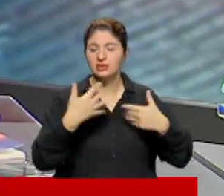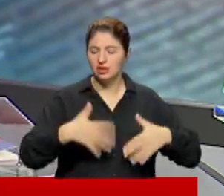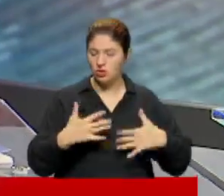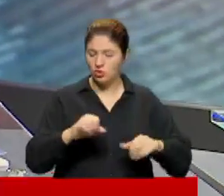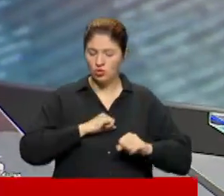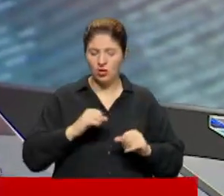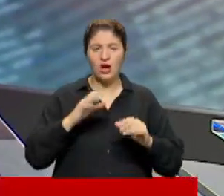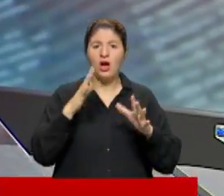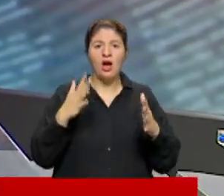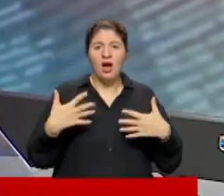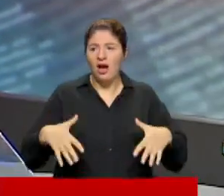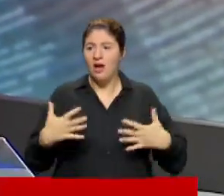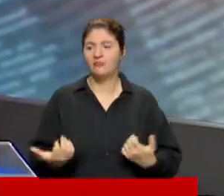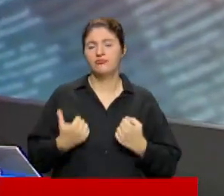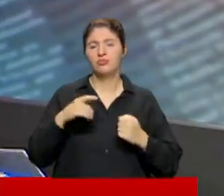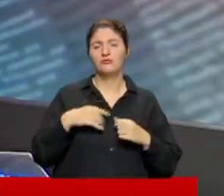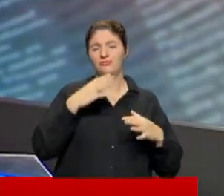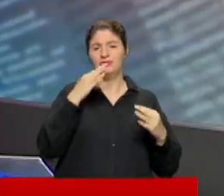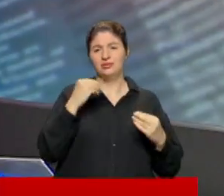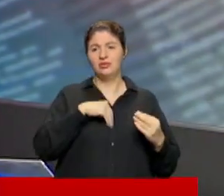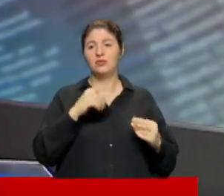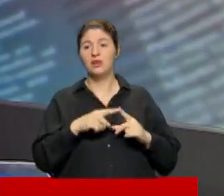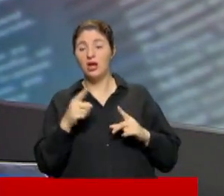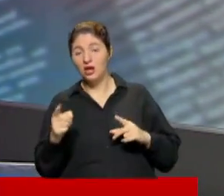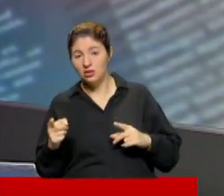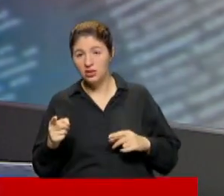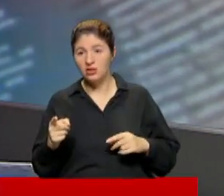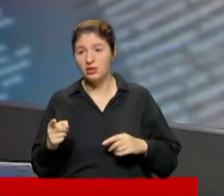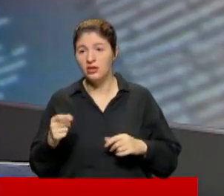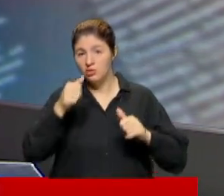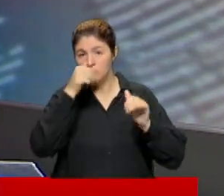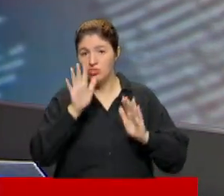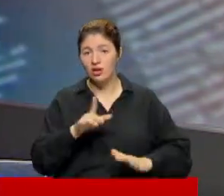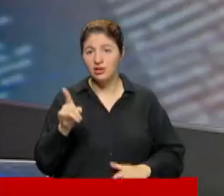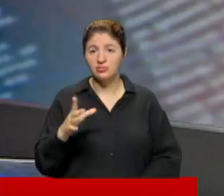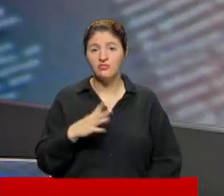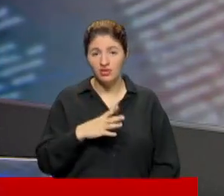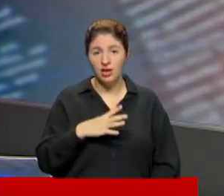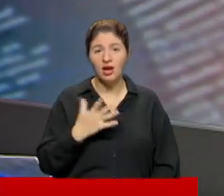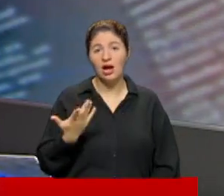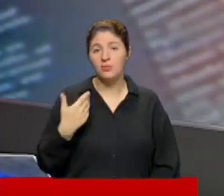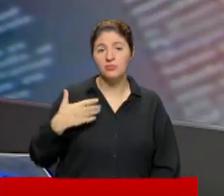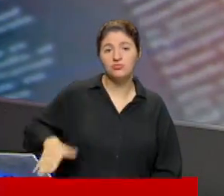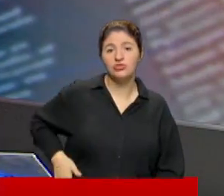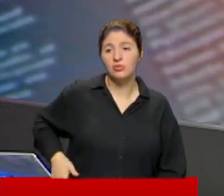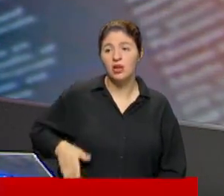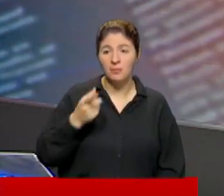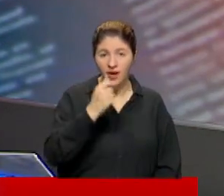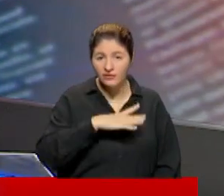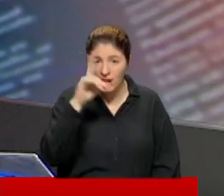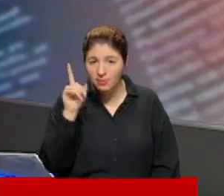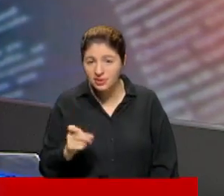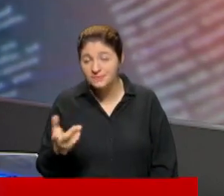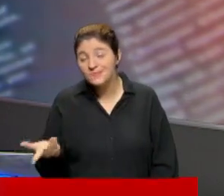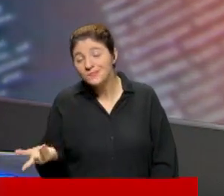eden kurtulacağız bununla mutlu oluyor ama bir yandan da doğalgazımız var ama cebimizde para var mı